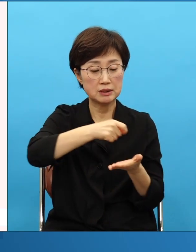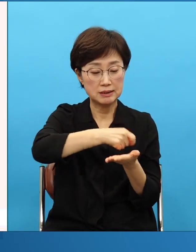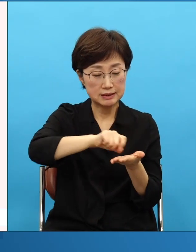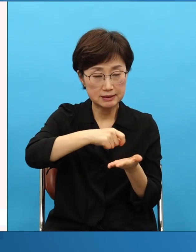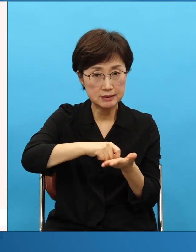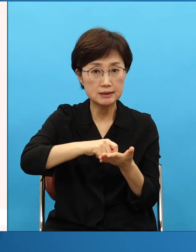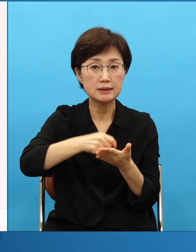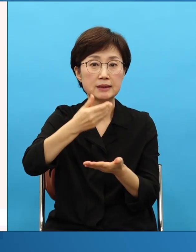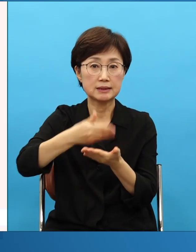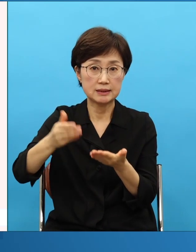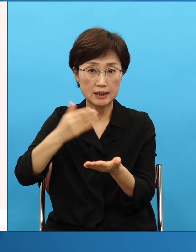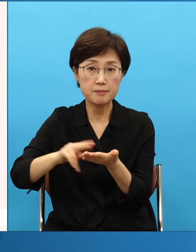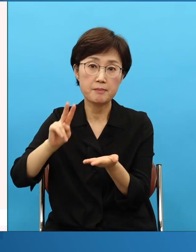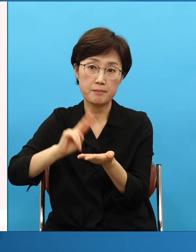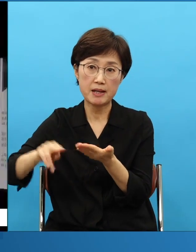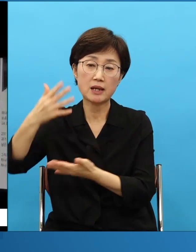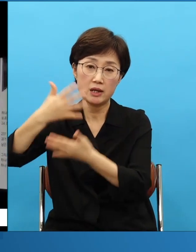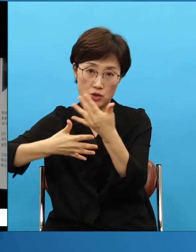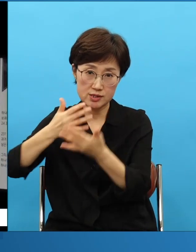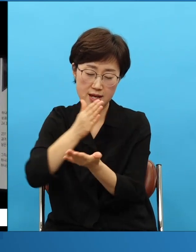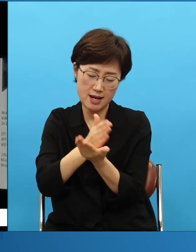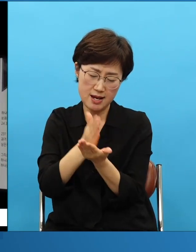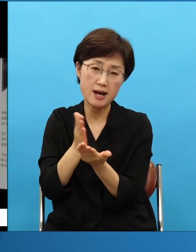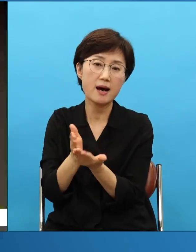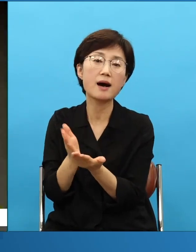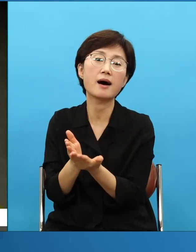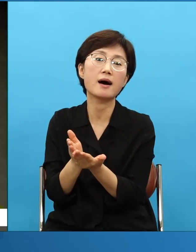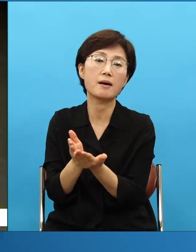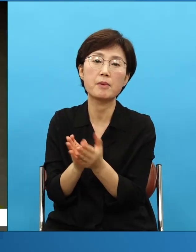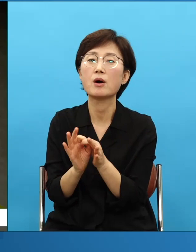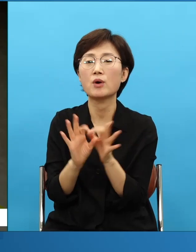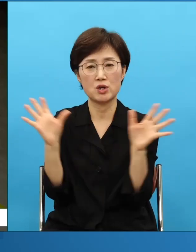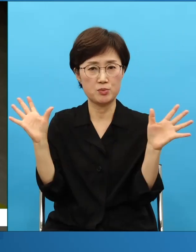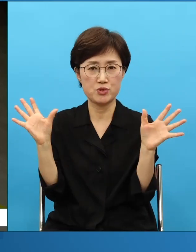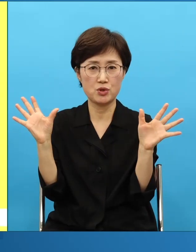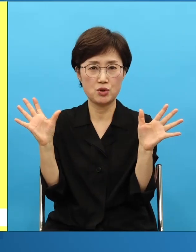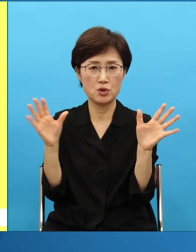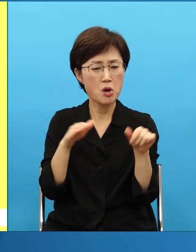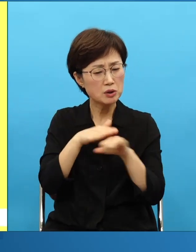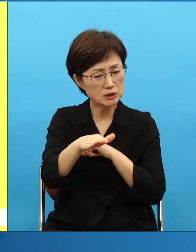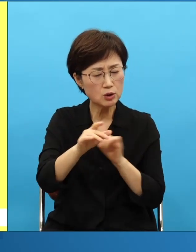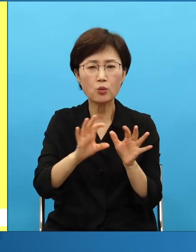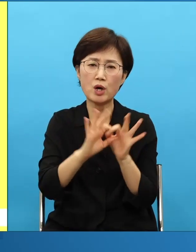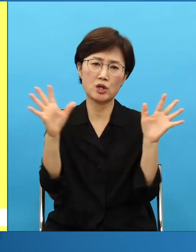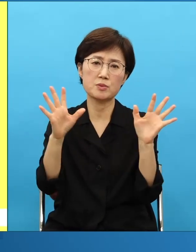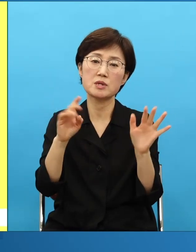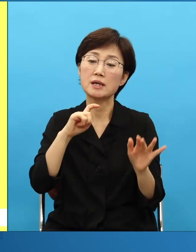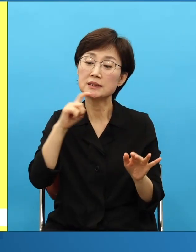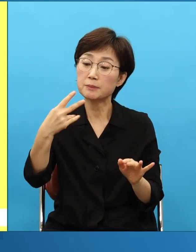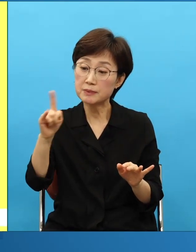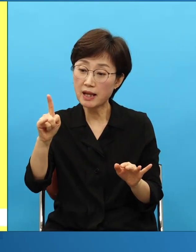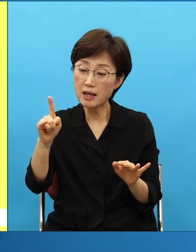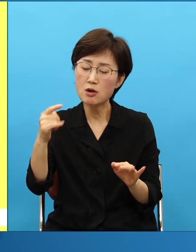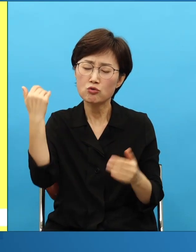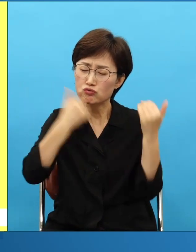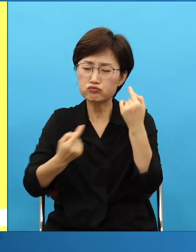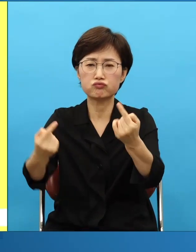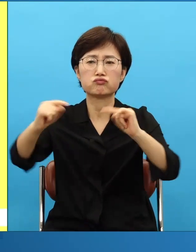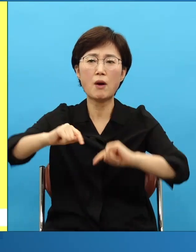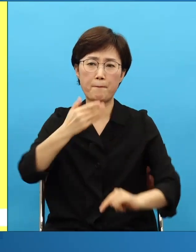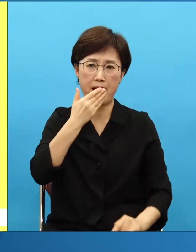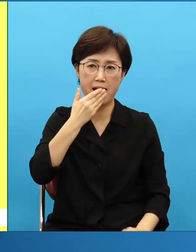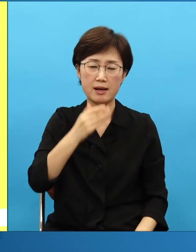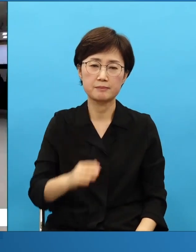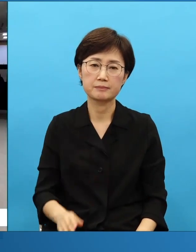그림, 웹툰, 영상 등 장르 및 분야, 형태에 제한 없이 10대 랩넌트라면 누구나 참여